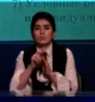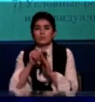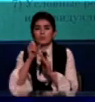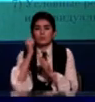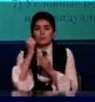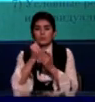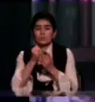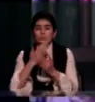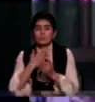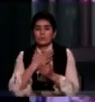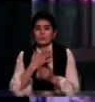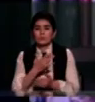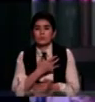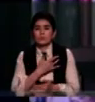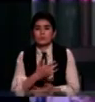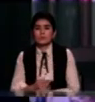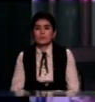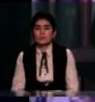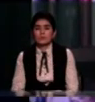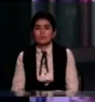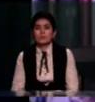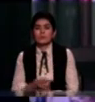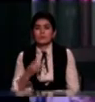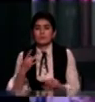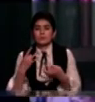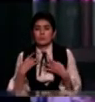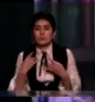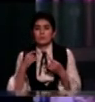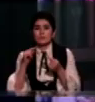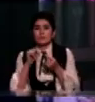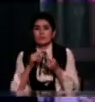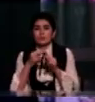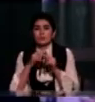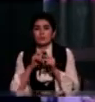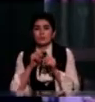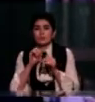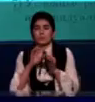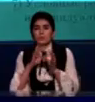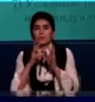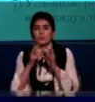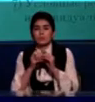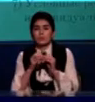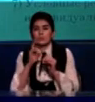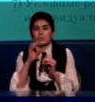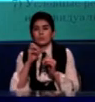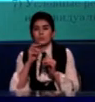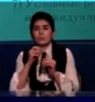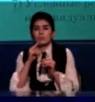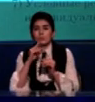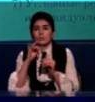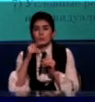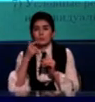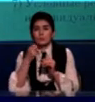и нам больно. Нервные центры. Нервные центры – это центральный компонент рефлекторной дуги,